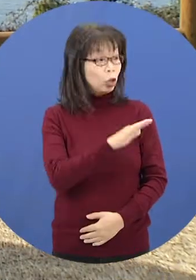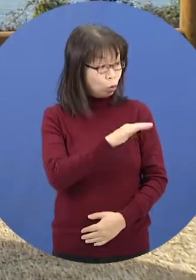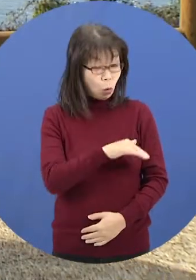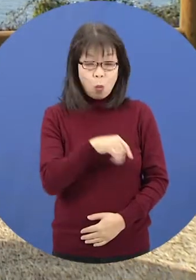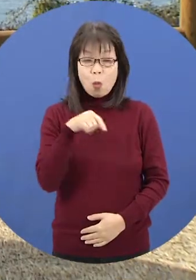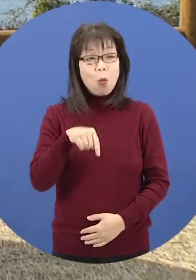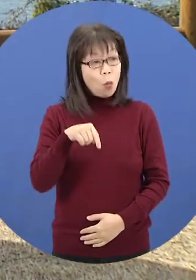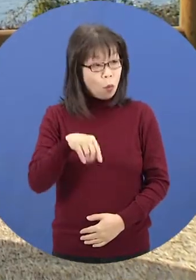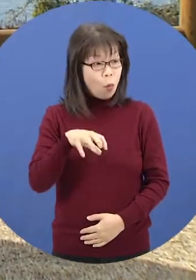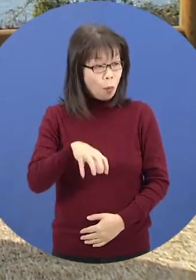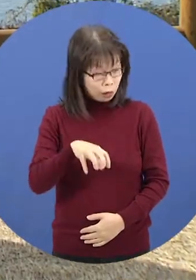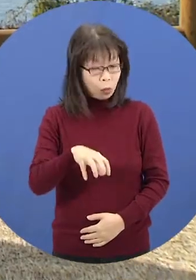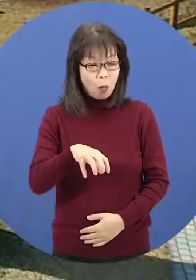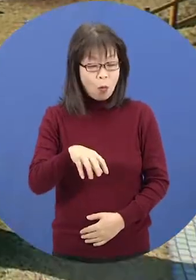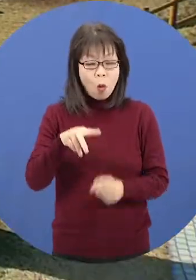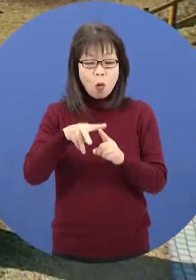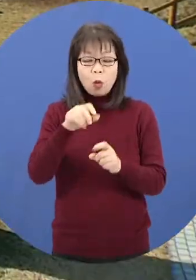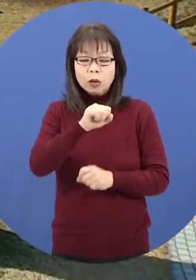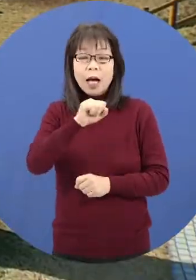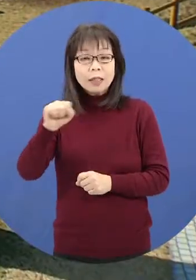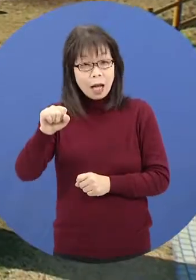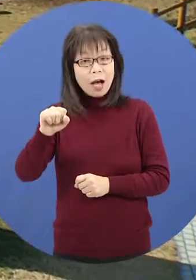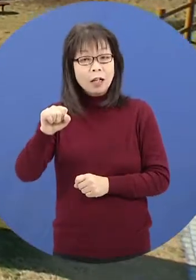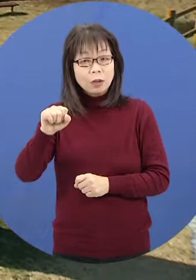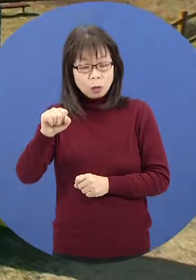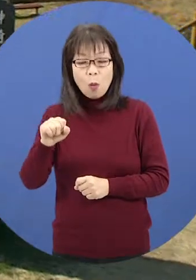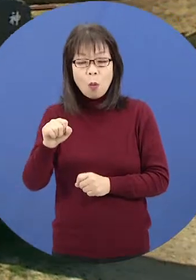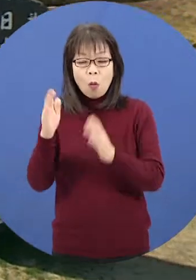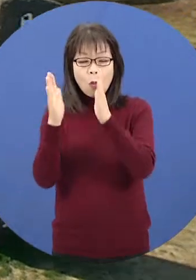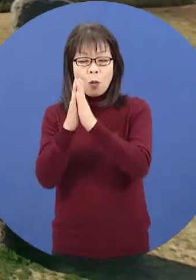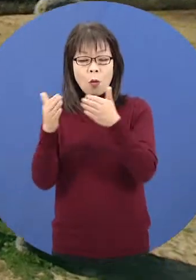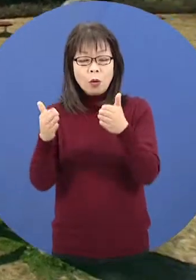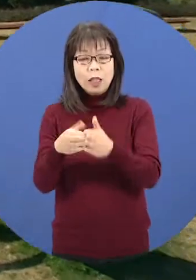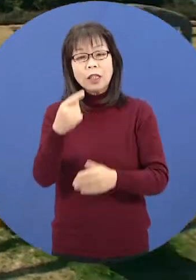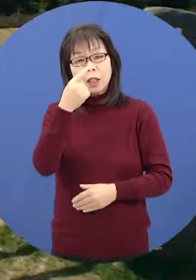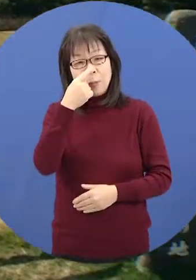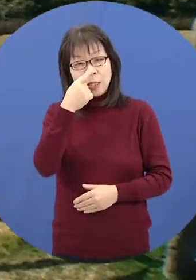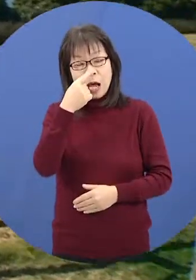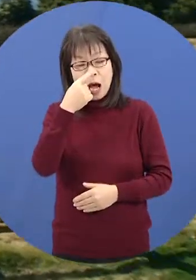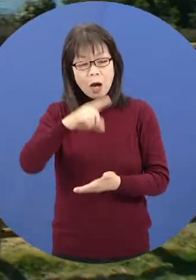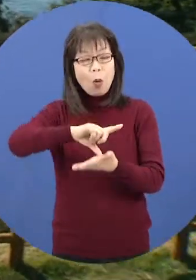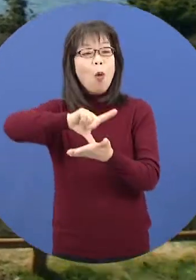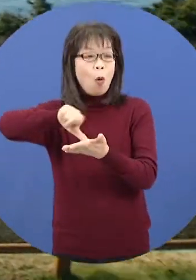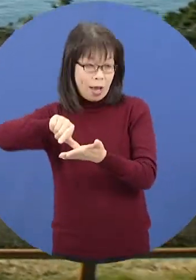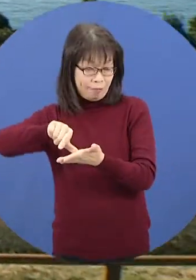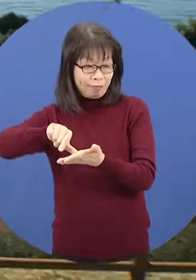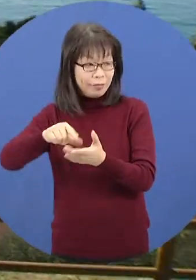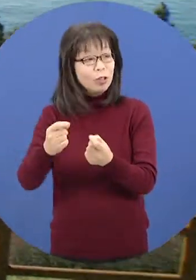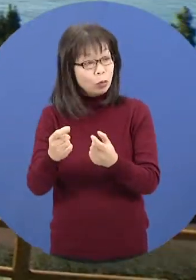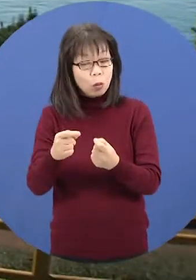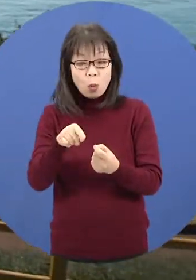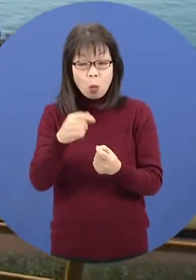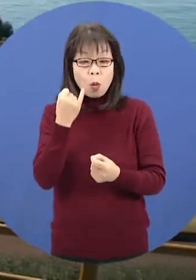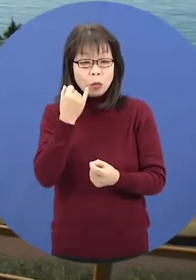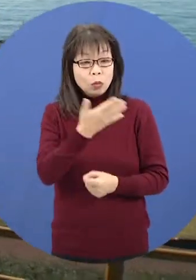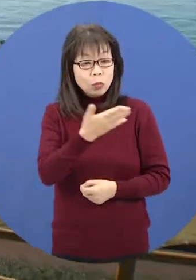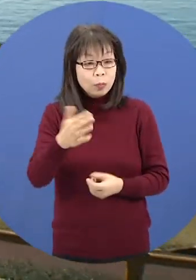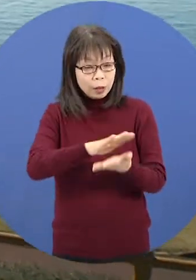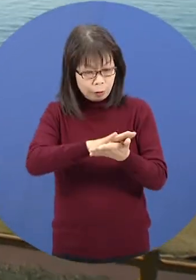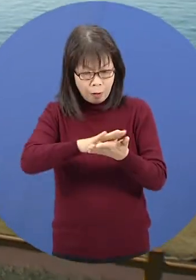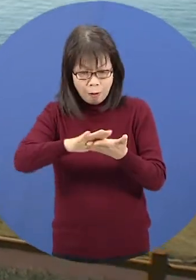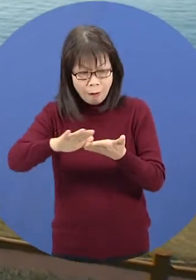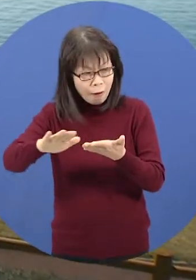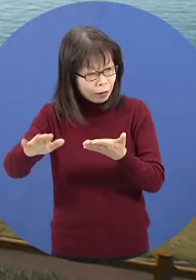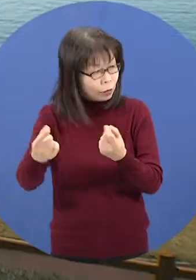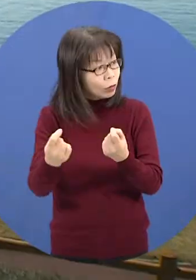さて市長、今回は小佐々地域の神崎花公園にやってきました。ここからは綺麗な海が一